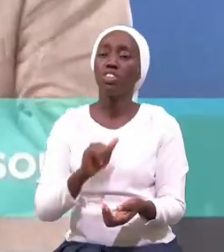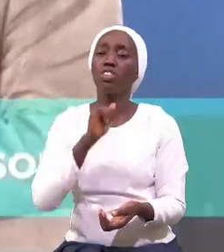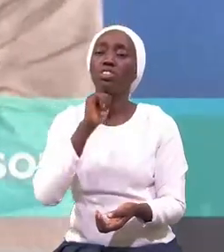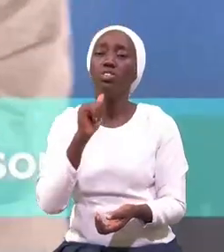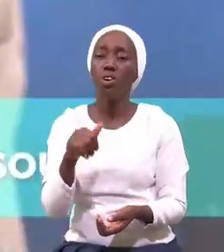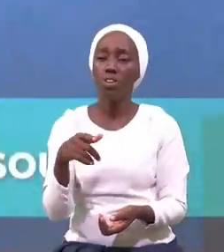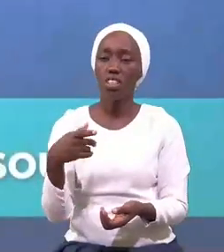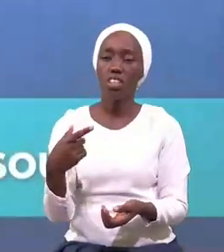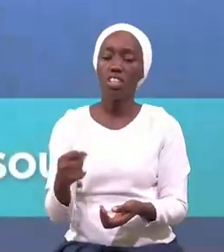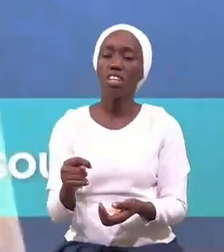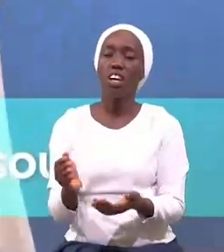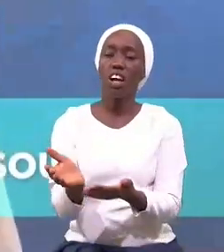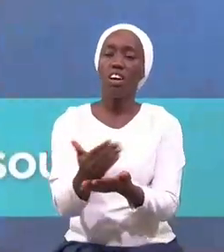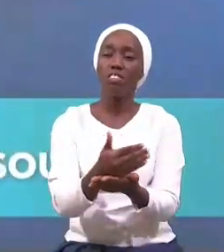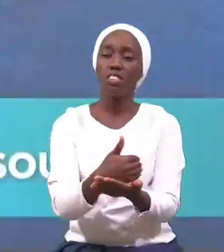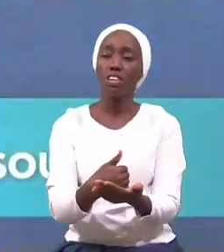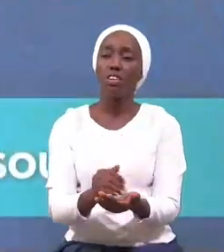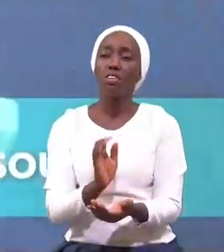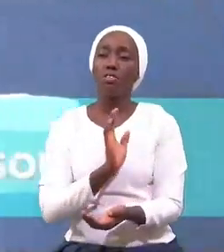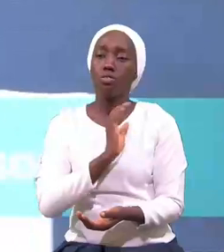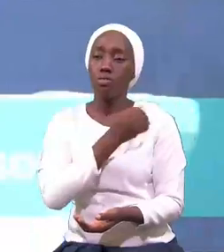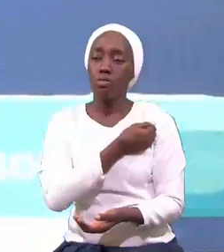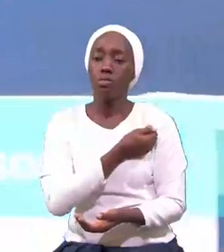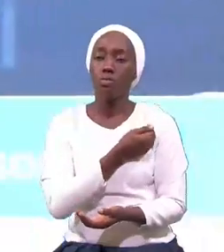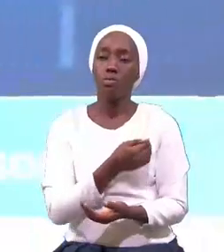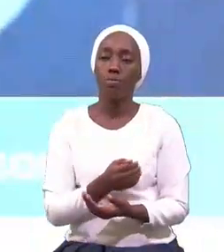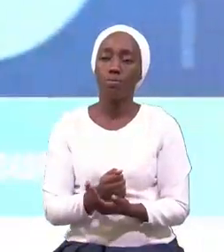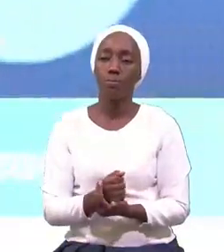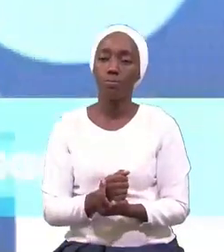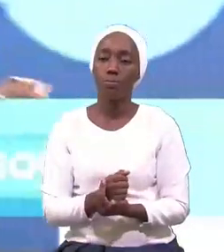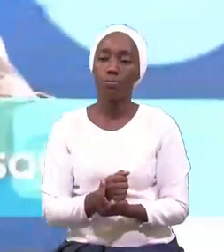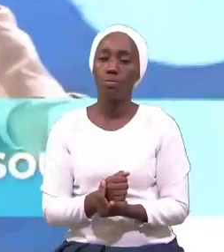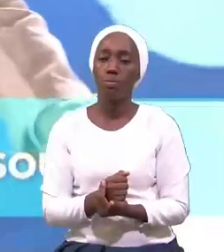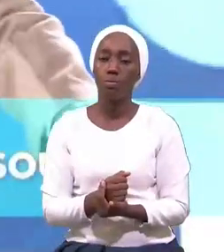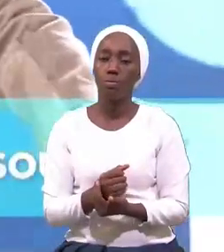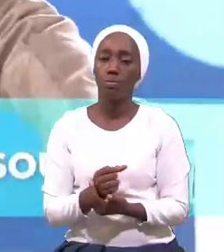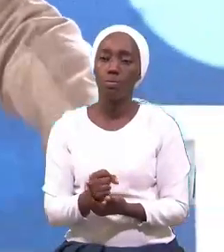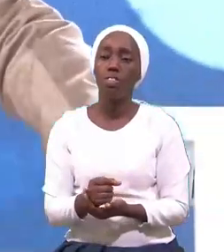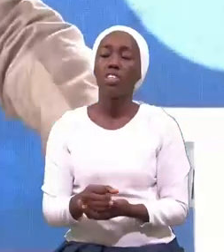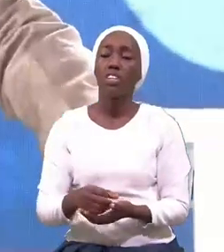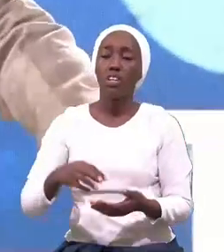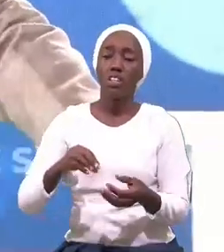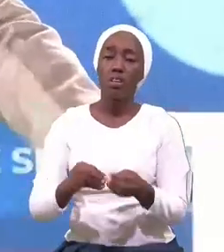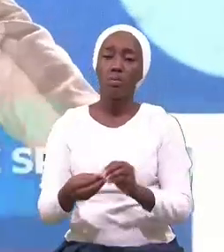Élevez les âmes moissonnées et ne ruinez pas, ne détruisez pas les âmes moissonnées.